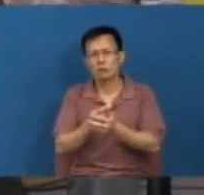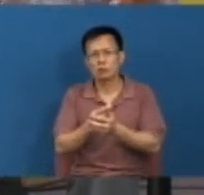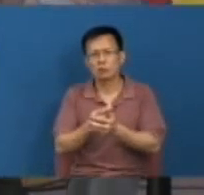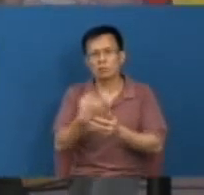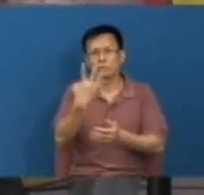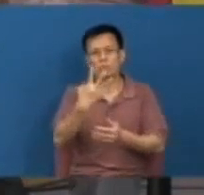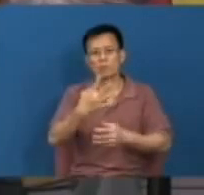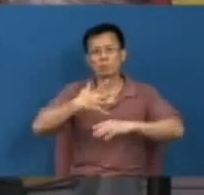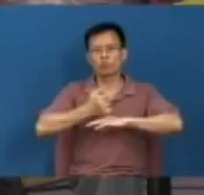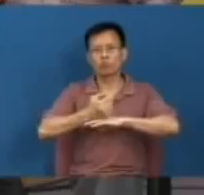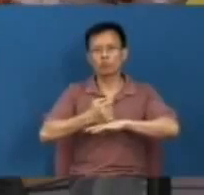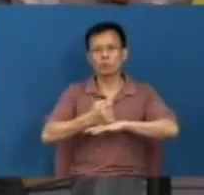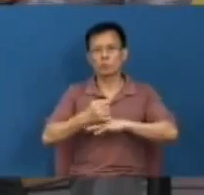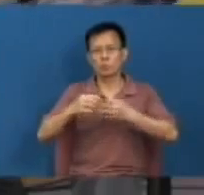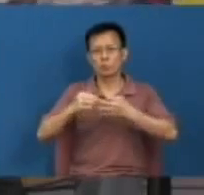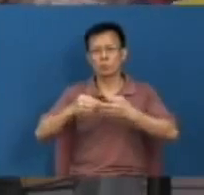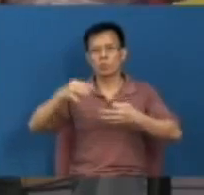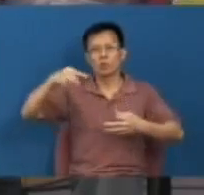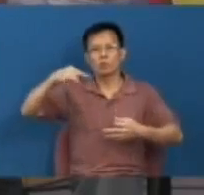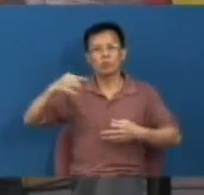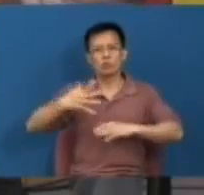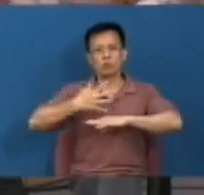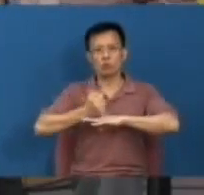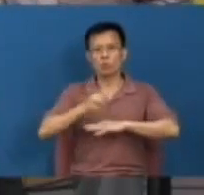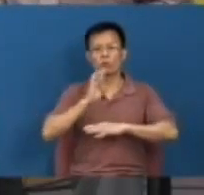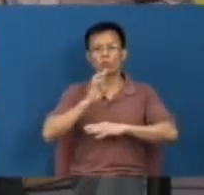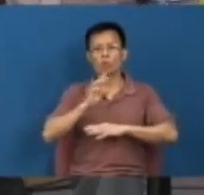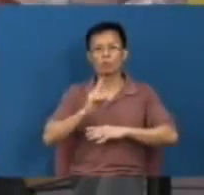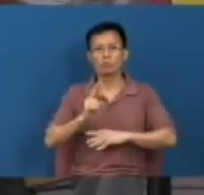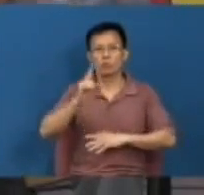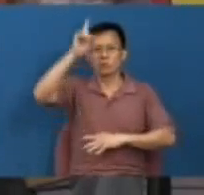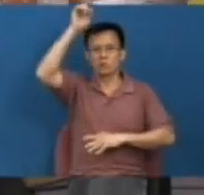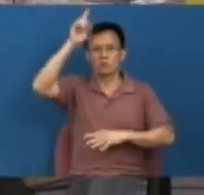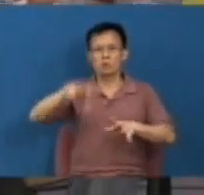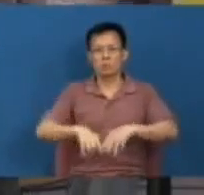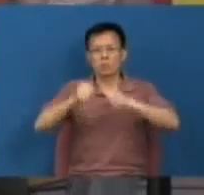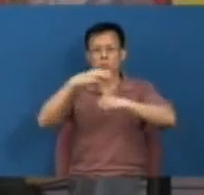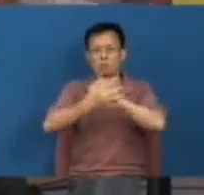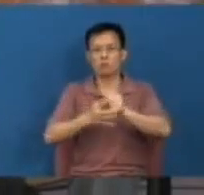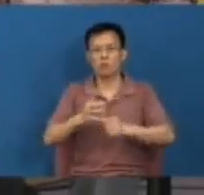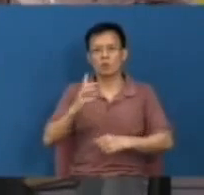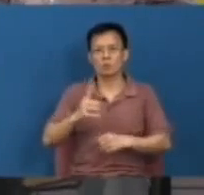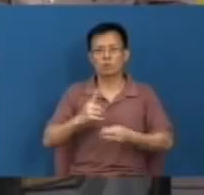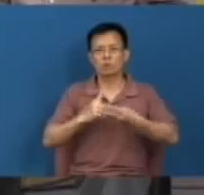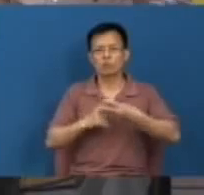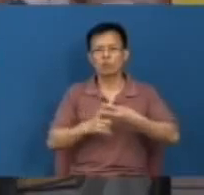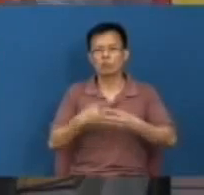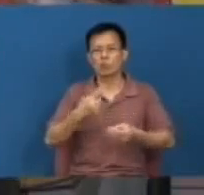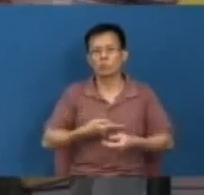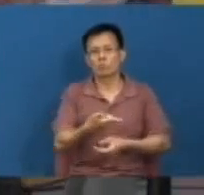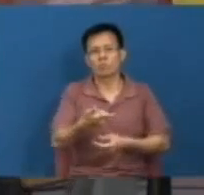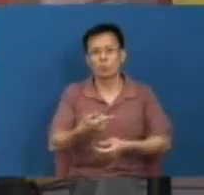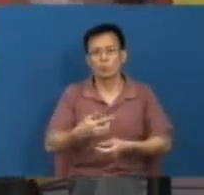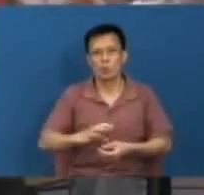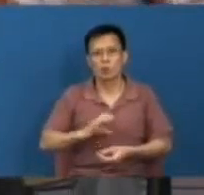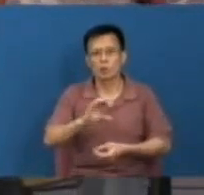主席嘅張主席出嚟咧，哇！好似個救世主咁嘅喎。哇！我呢就俾幾多千嘅錢同你收購，我哋